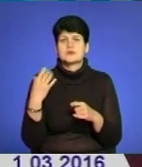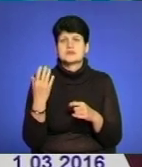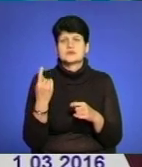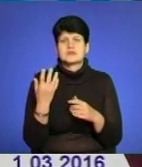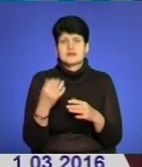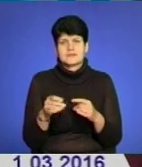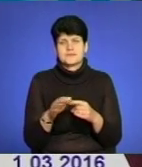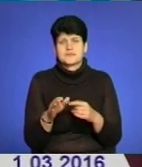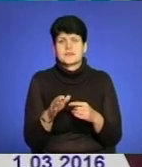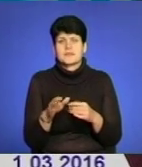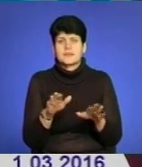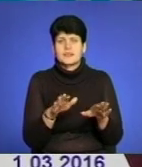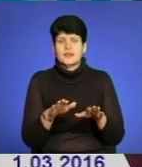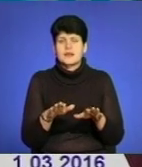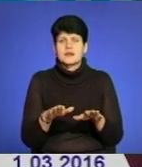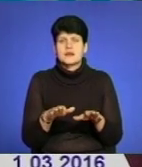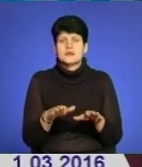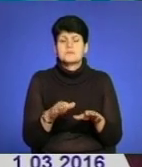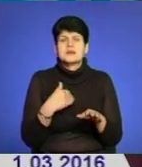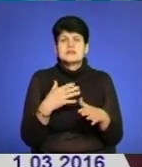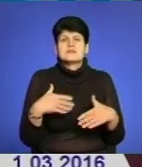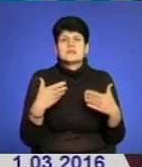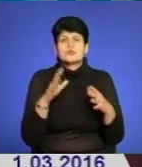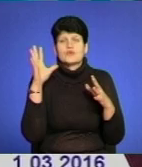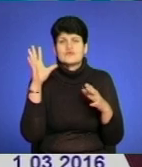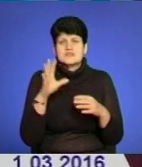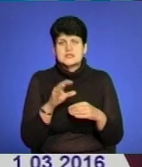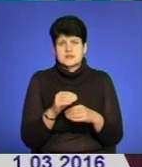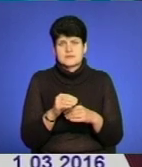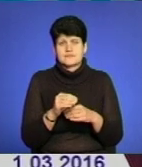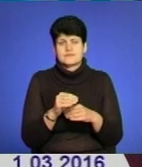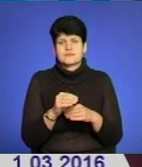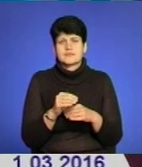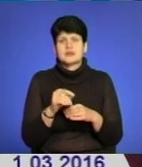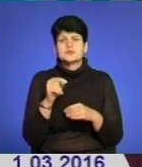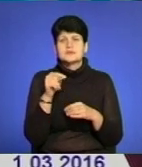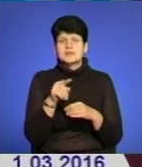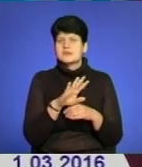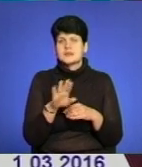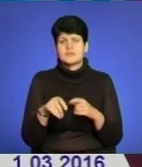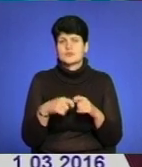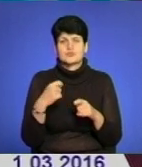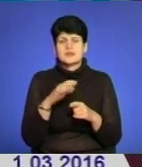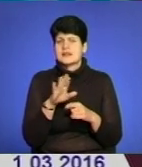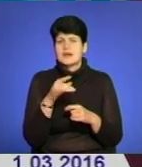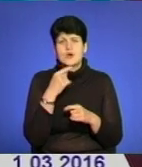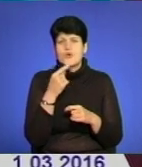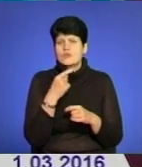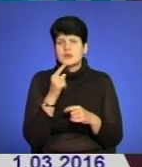Ми звертаємося до всіх, не зловживати тим, щоб тим не зловживали і не казали, що